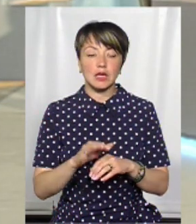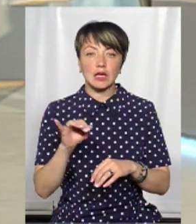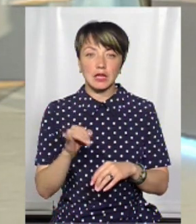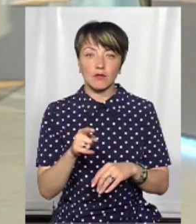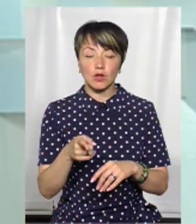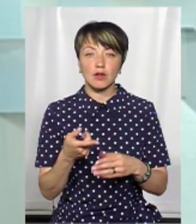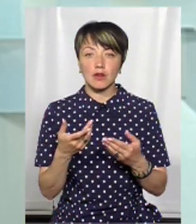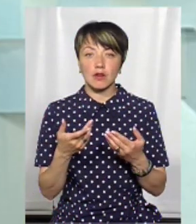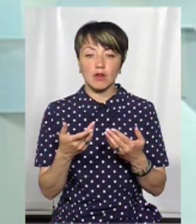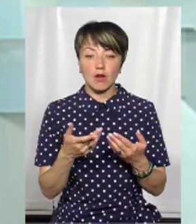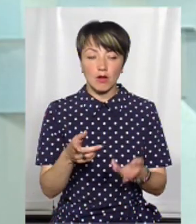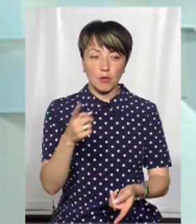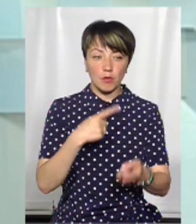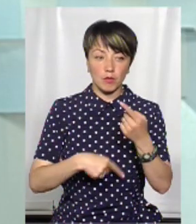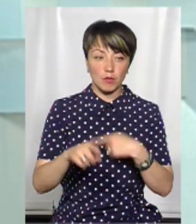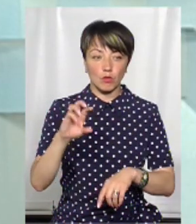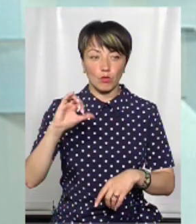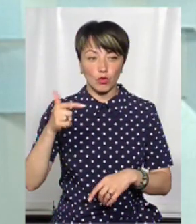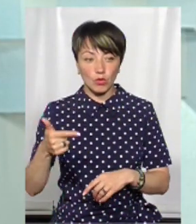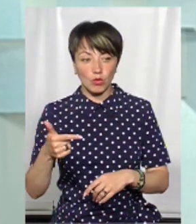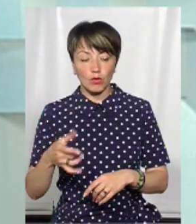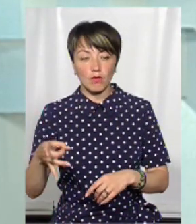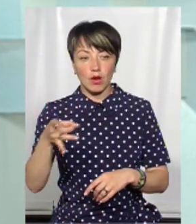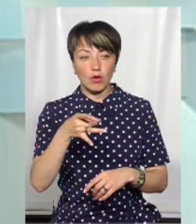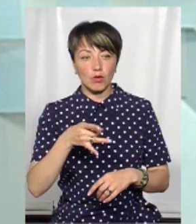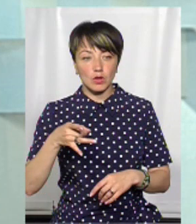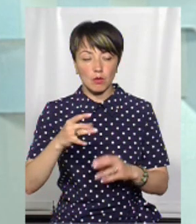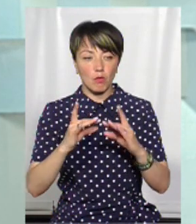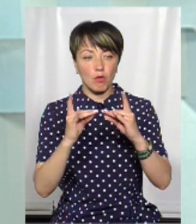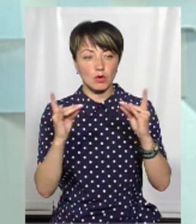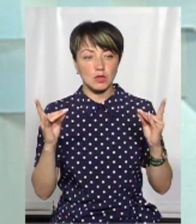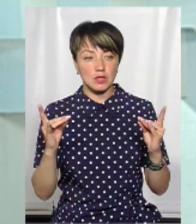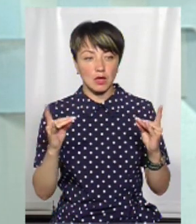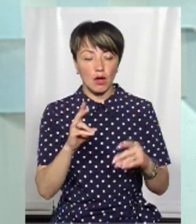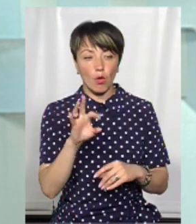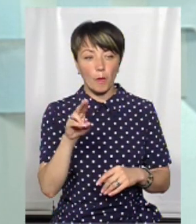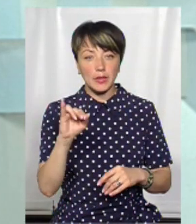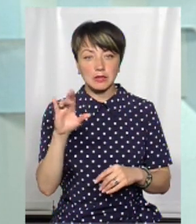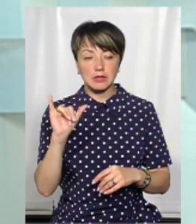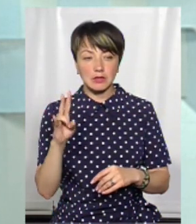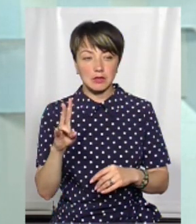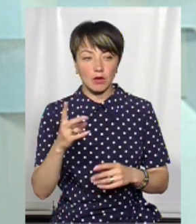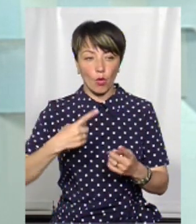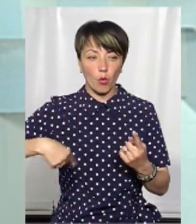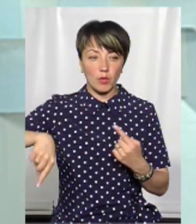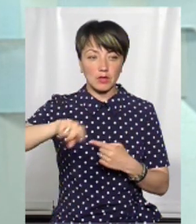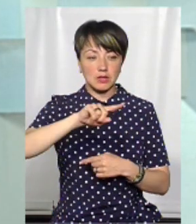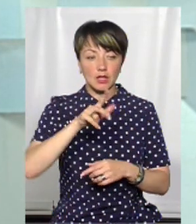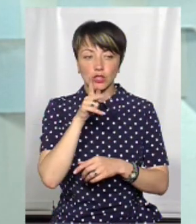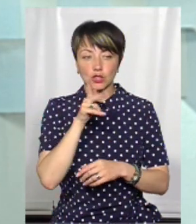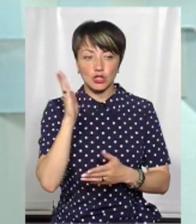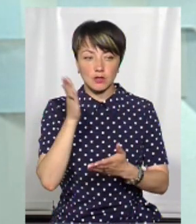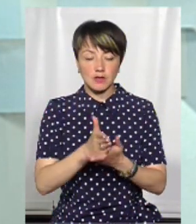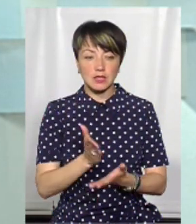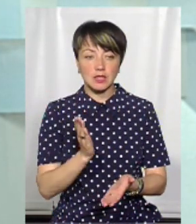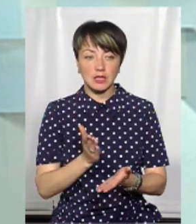біологічна, і вони випускаються знову ж таки в річку Південний Буг в районі моста на Капустин. У нас об'їзна на Чернівці, і там